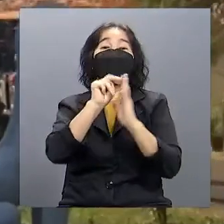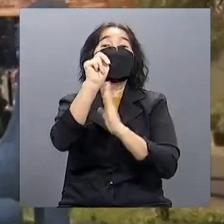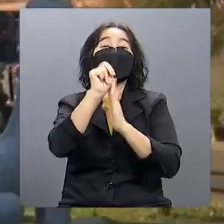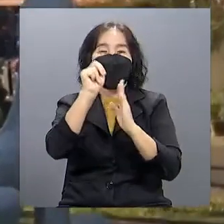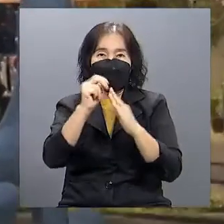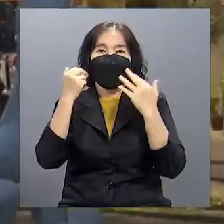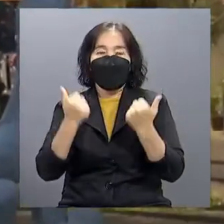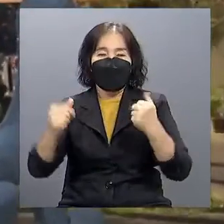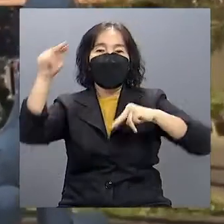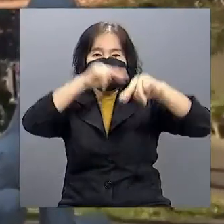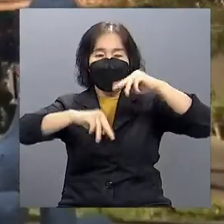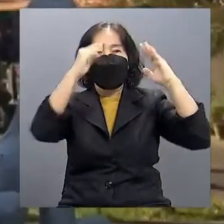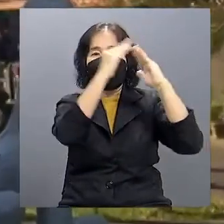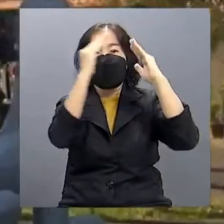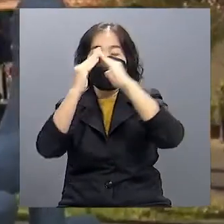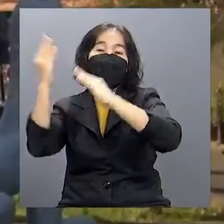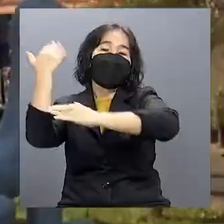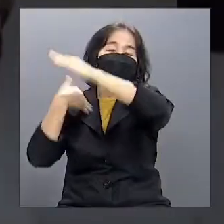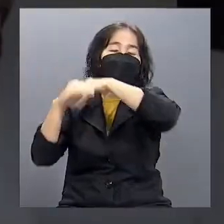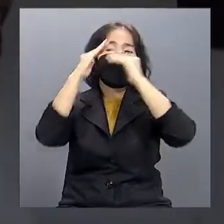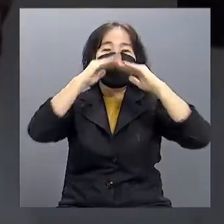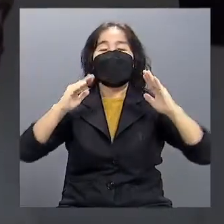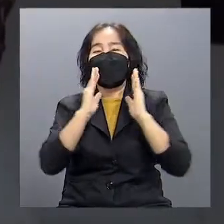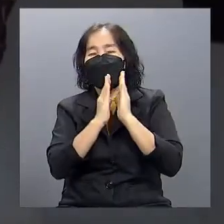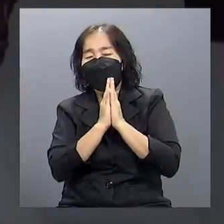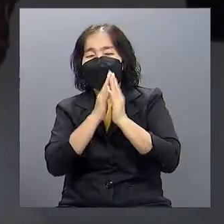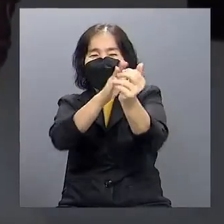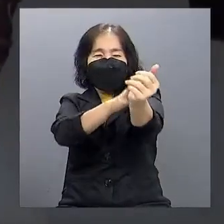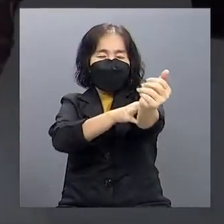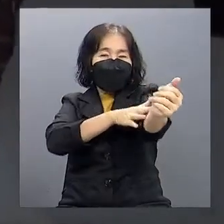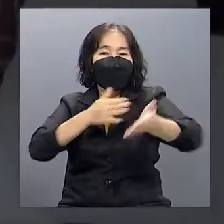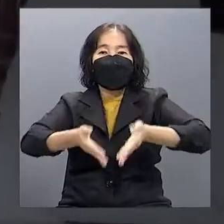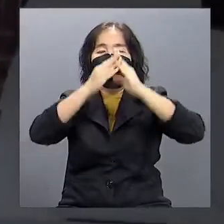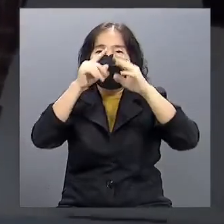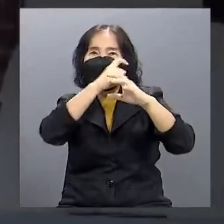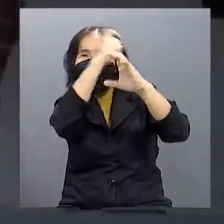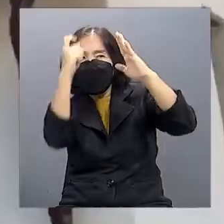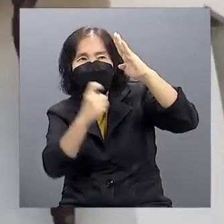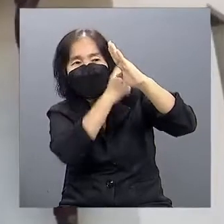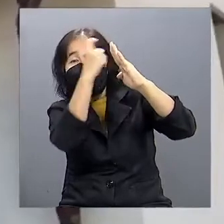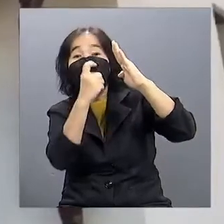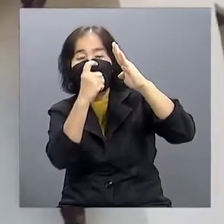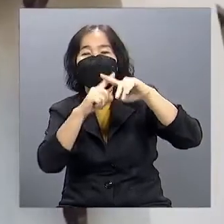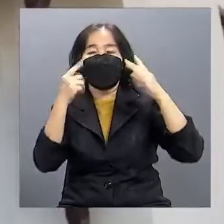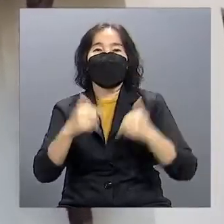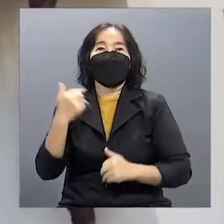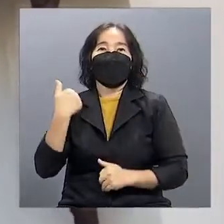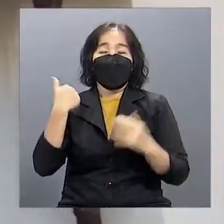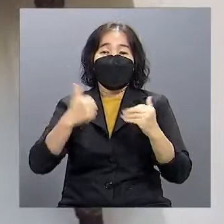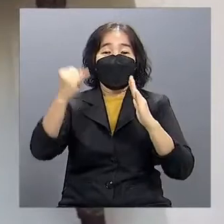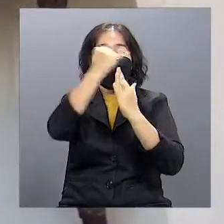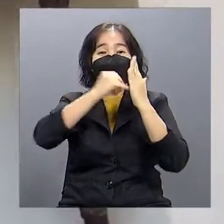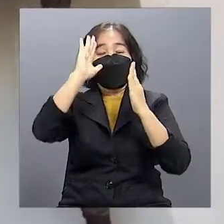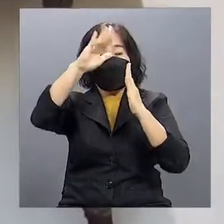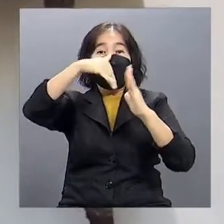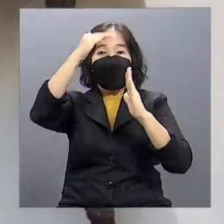โบราณสถานเก่าแก่อายุหลายร้อยปีนะคะว่าเสียหายหรือไม่แผ่นดินไหวครั้งนี้หลายจังหวัดในภาคเหนือรับรู้แรงสั่นสะเทือน